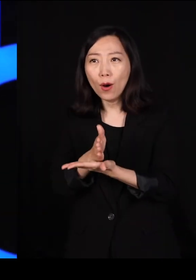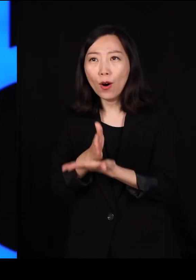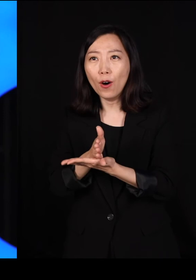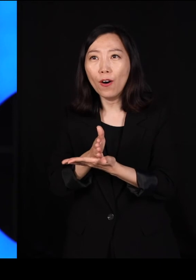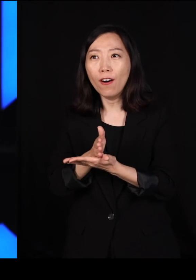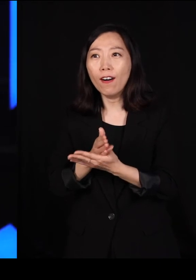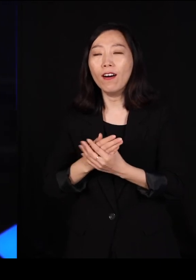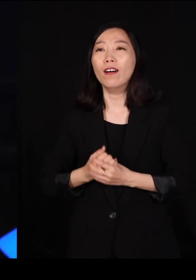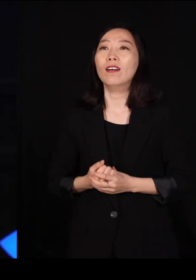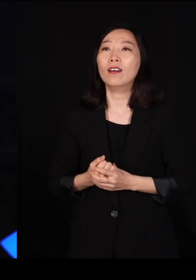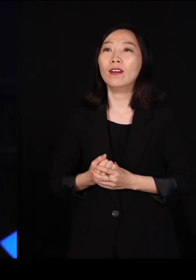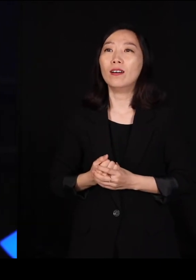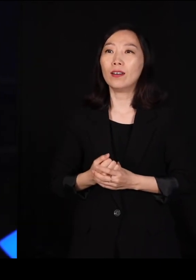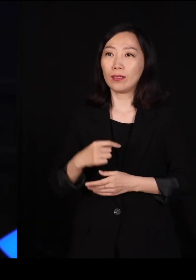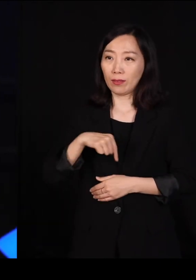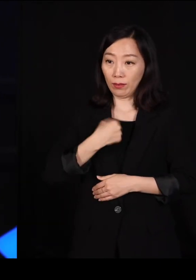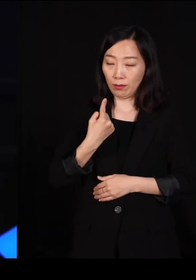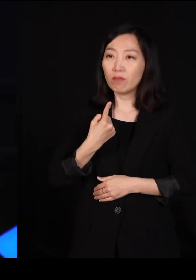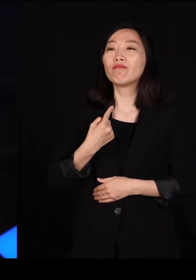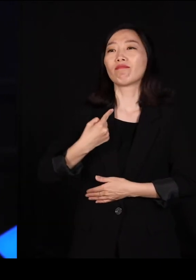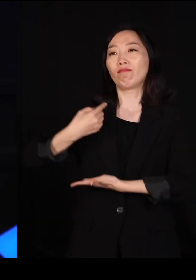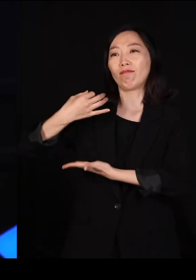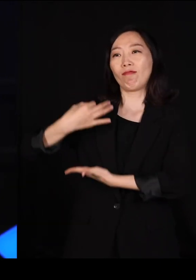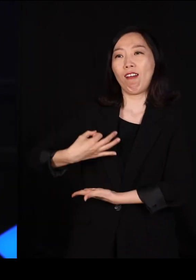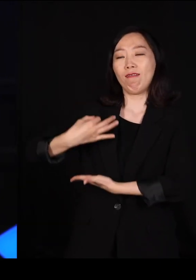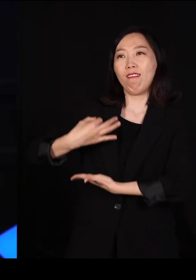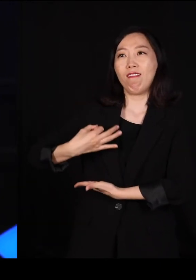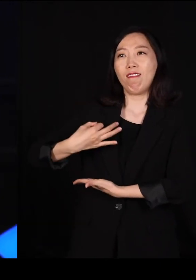돼요. 본인의 자산이에요.